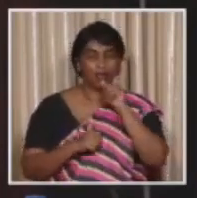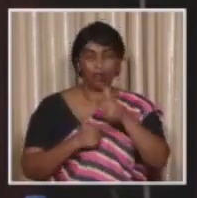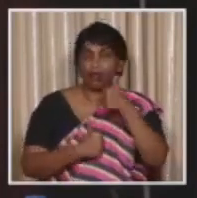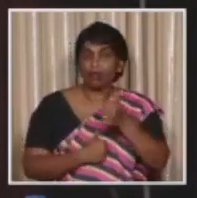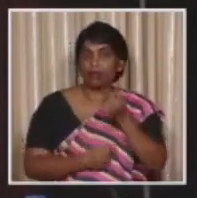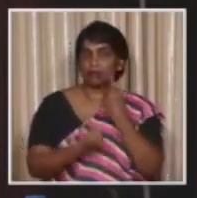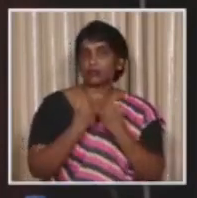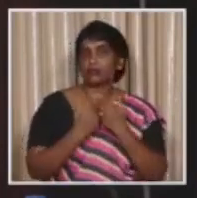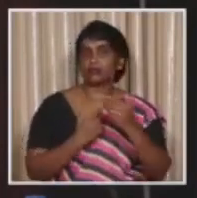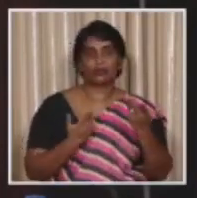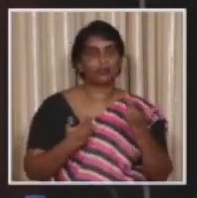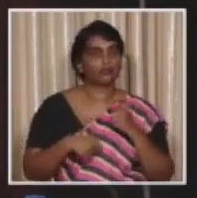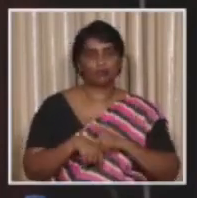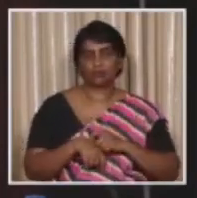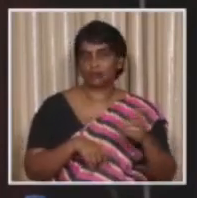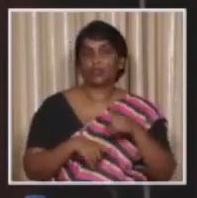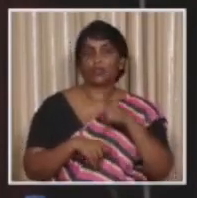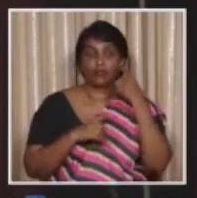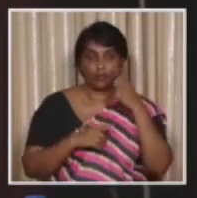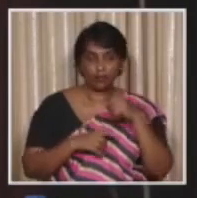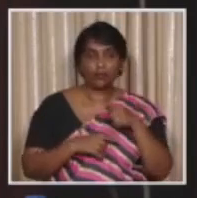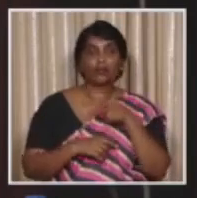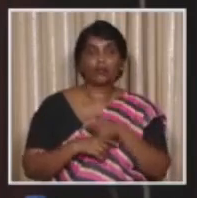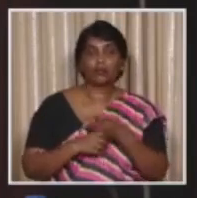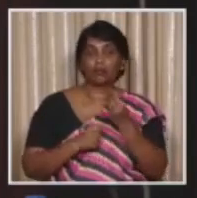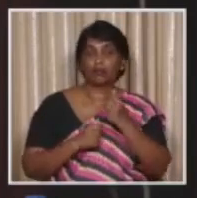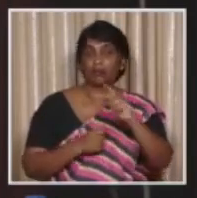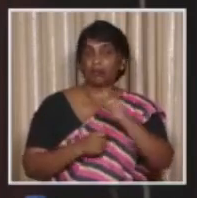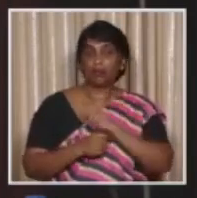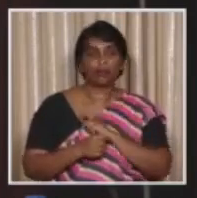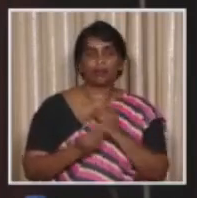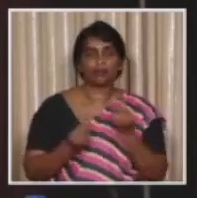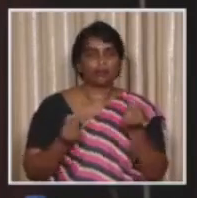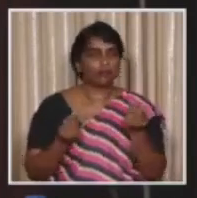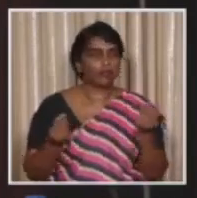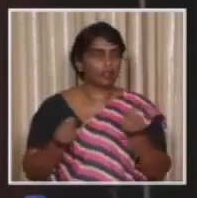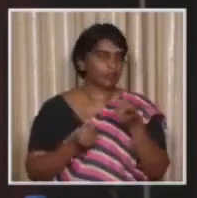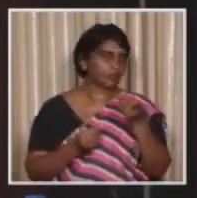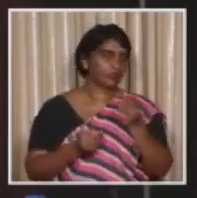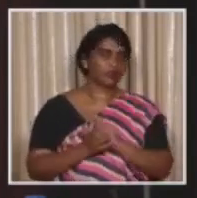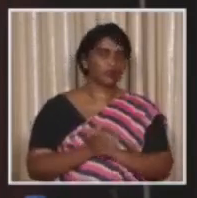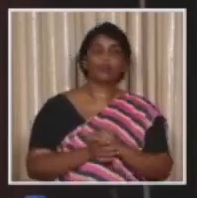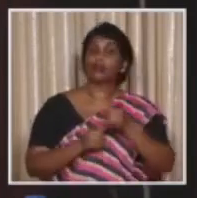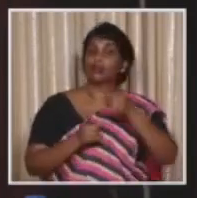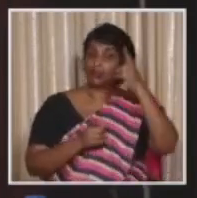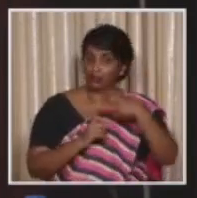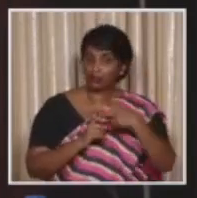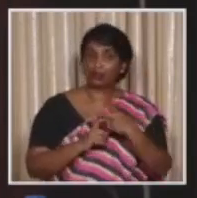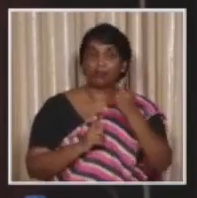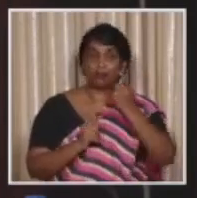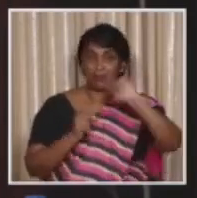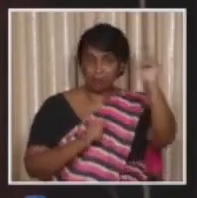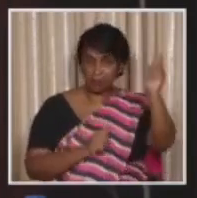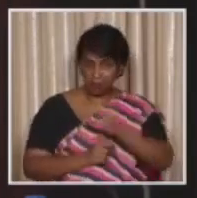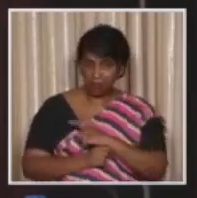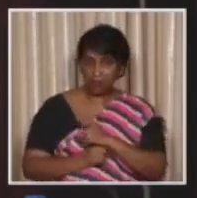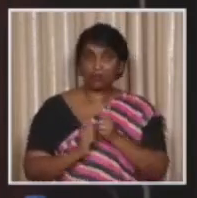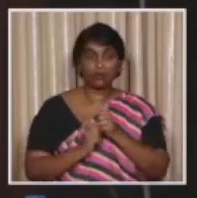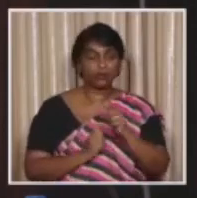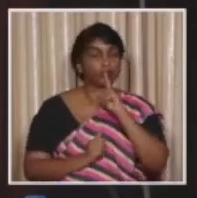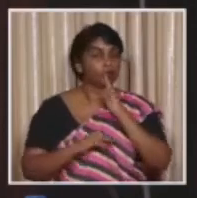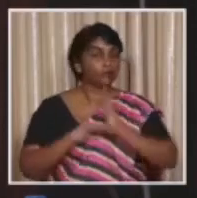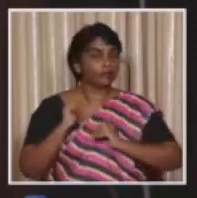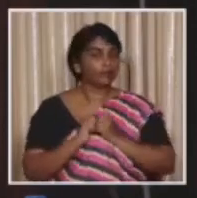සිද්ධ වුණ ඉඩකඩ ලැබුණේ නැහැ ඒක නුල මේ වන්දි ප්‍රමාණවත් වෙන්නේ නැහැ දෙවෙනි කාරණා වන්දි වලට ලන්දි ගන්න ගන්න